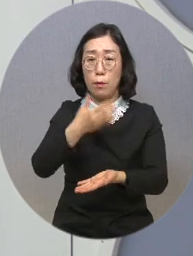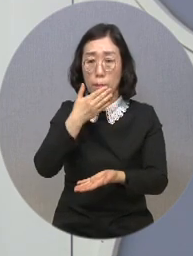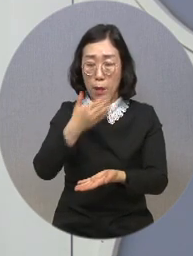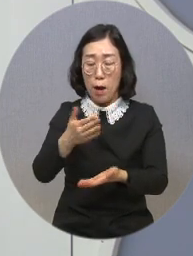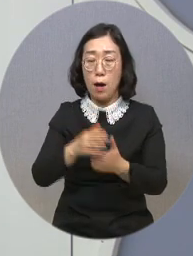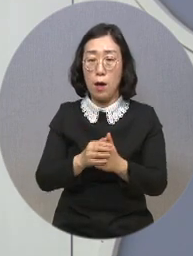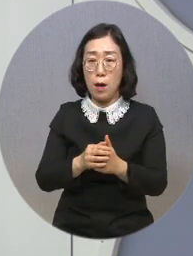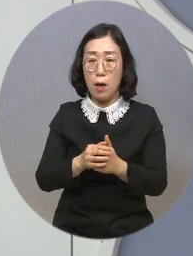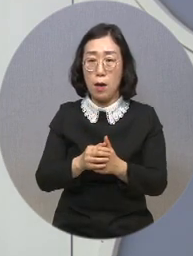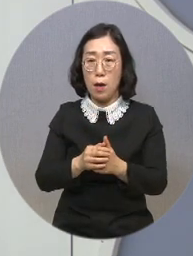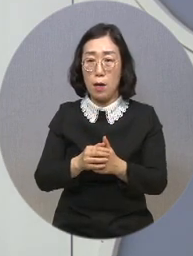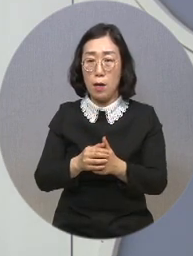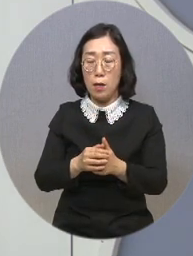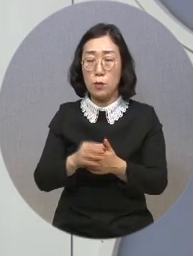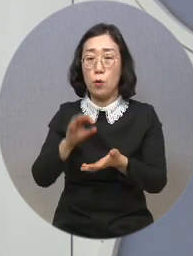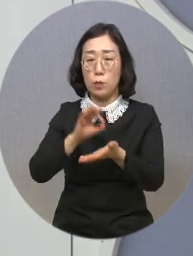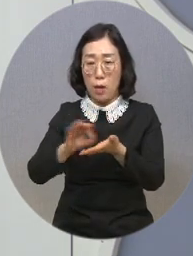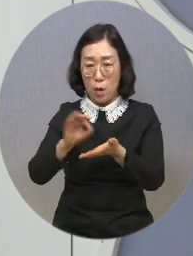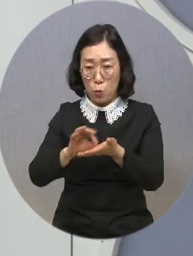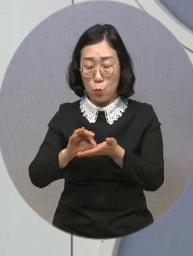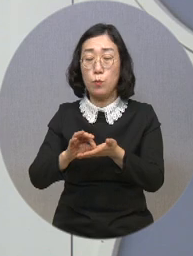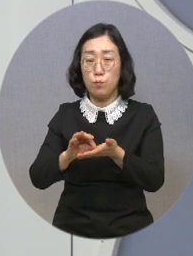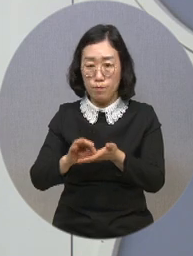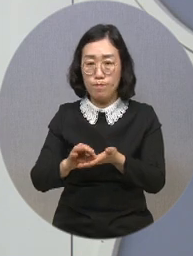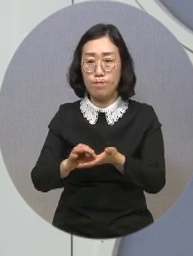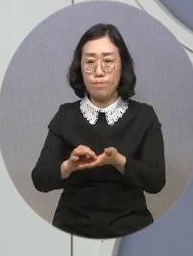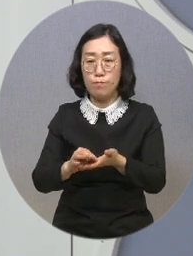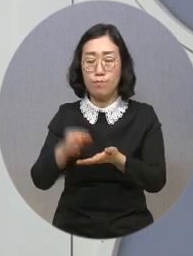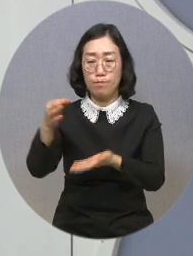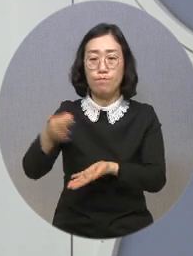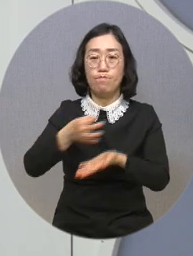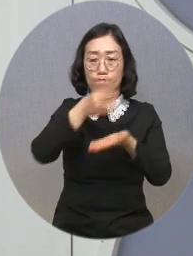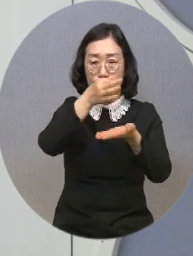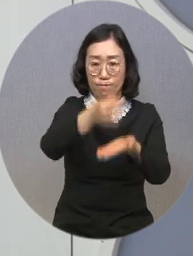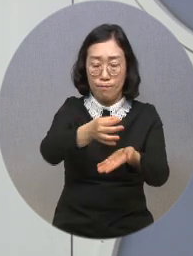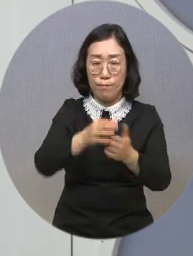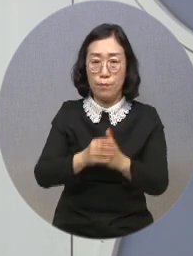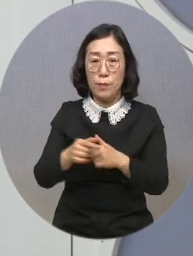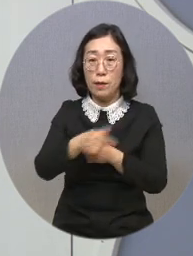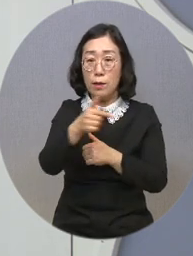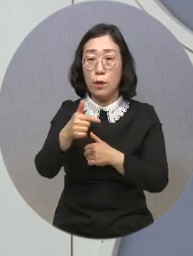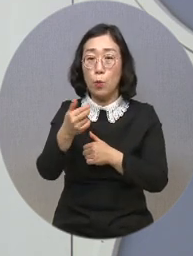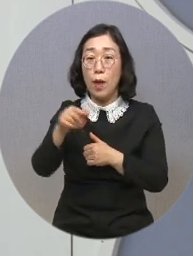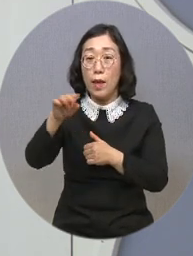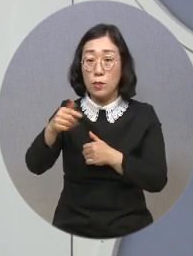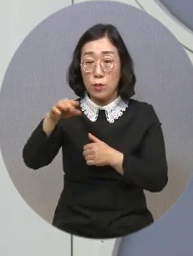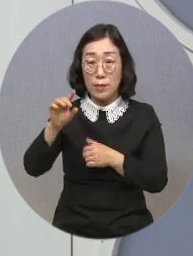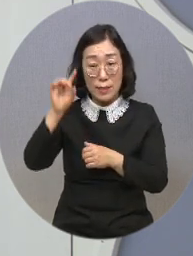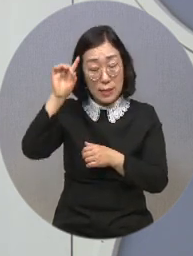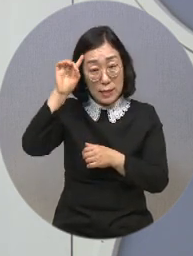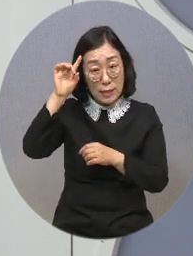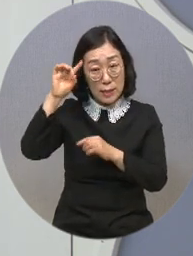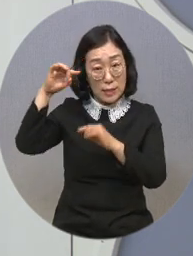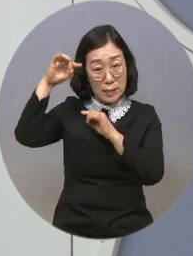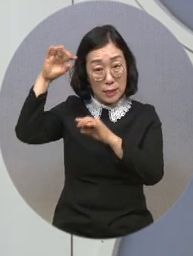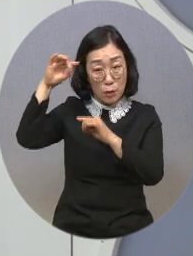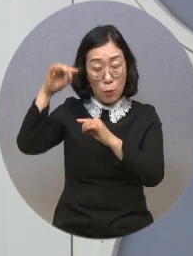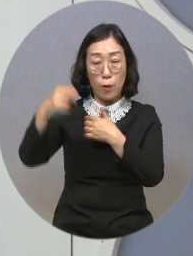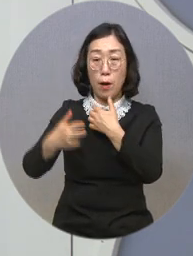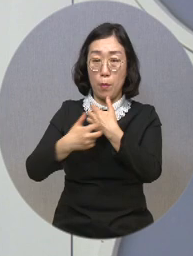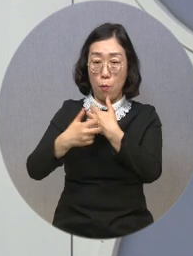예산을 세워드렸거든요. 그랬더니, 그쪽, 그, 뇌전증, 그쪽 신경외과